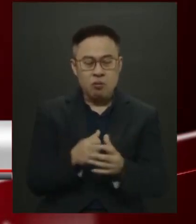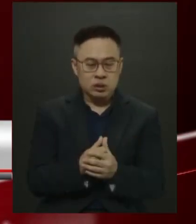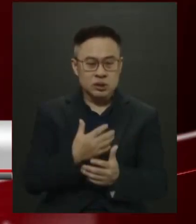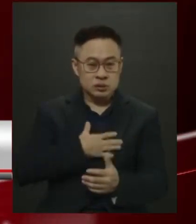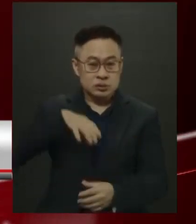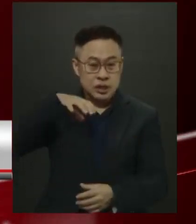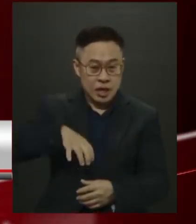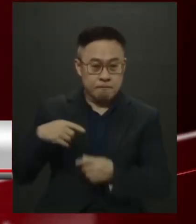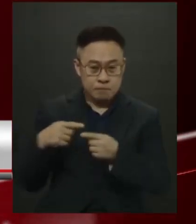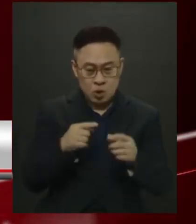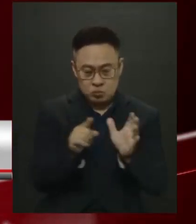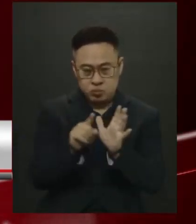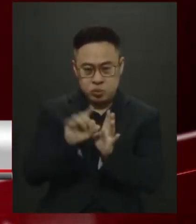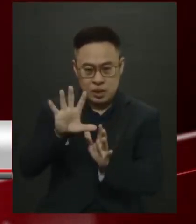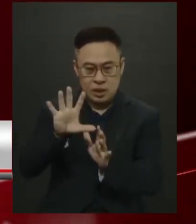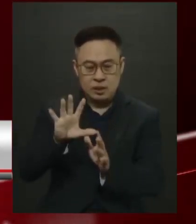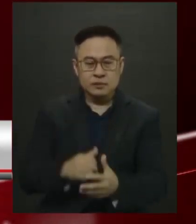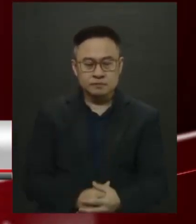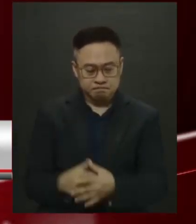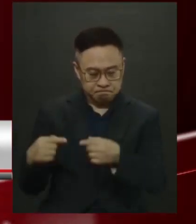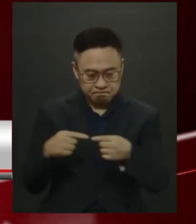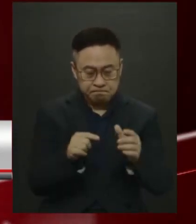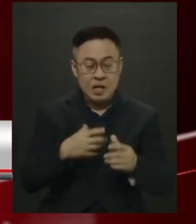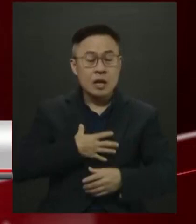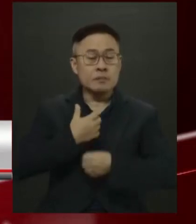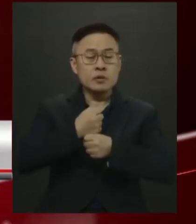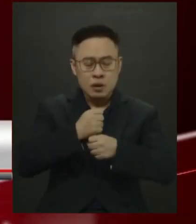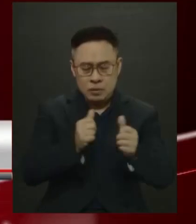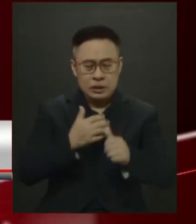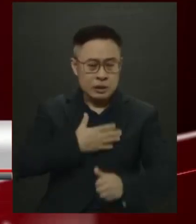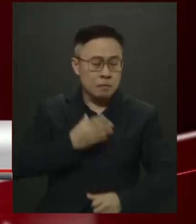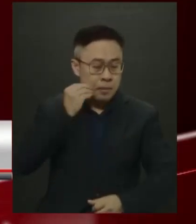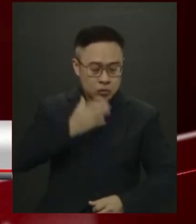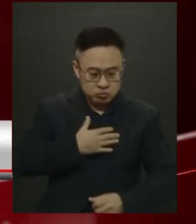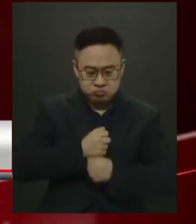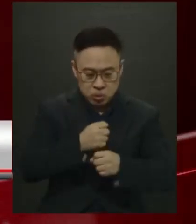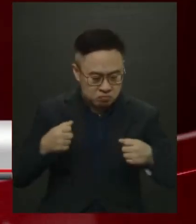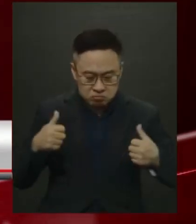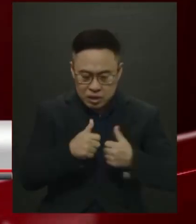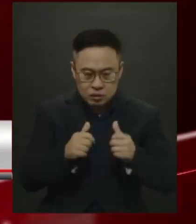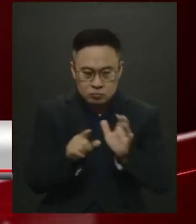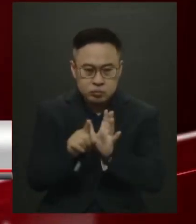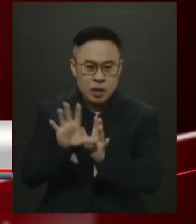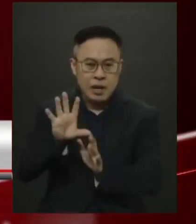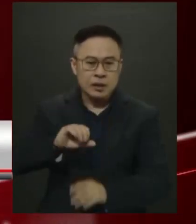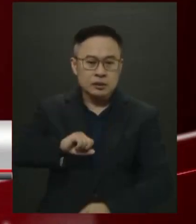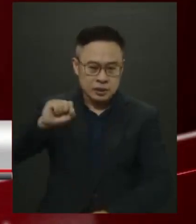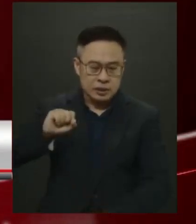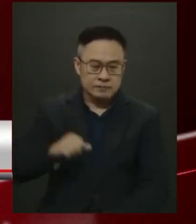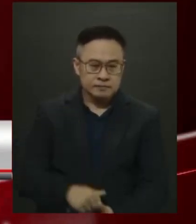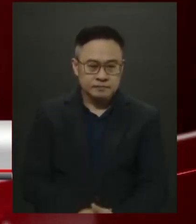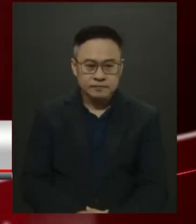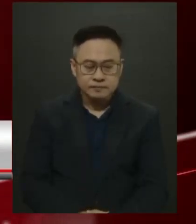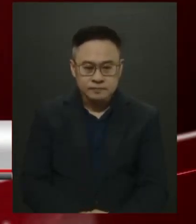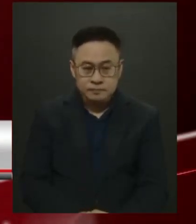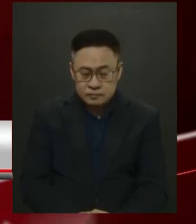เนี่ย 5นัดติดต่อกันแล้วด้วยก็ถือว่าเกมในบ้านนี่ยังไว้ใจ PTประจวบได้นะครับท้ายเกมมีโอกาสจะได้ประตูที่